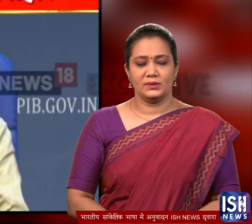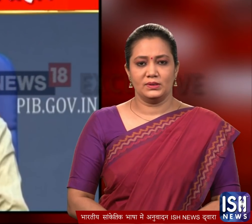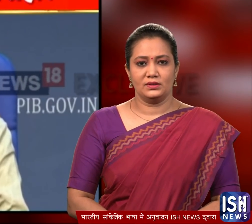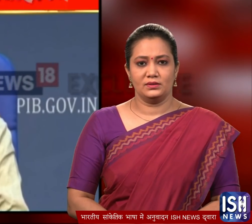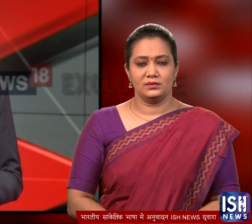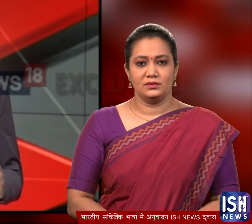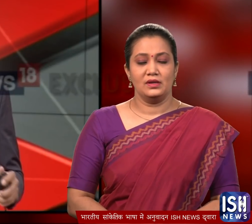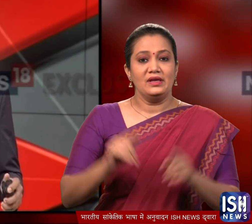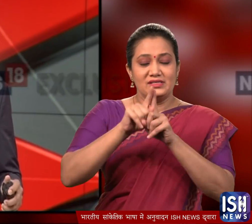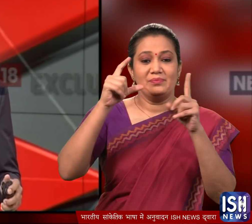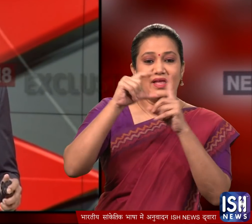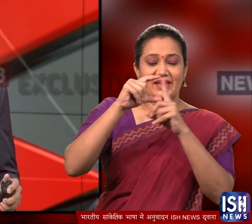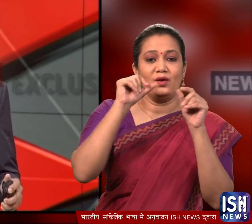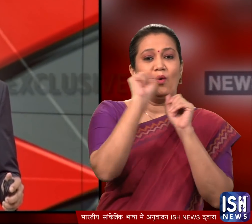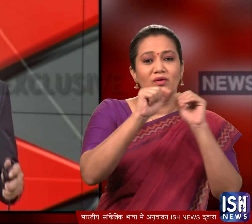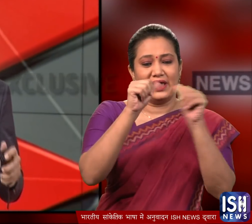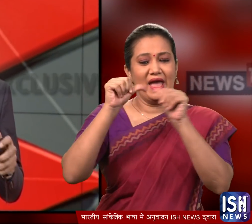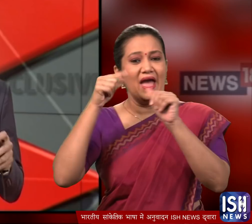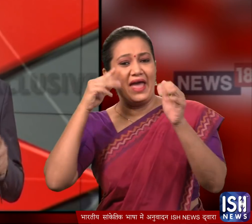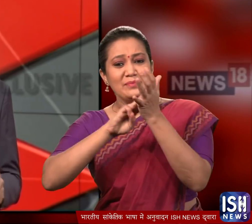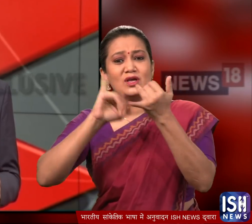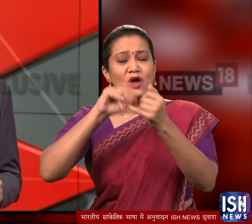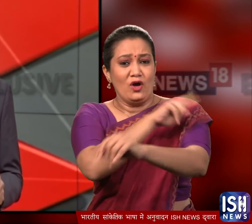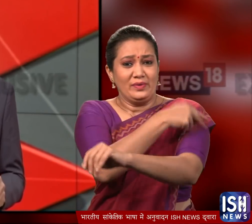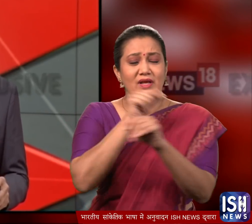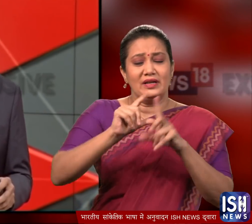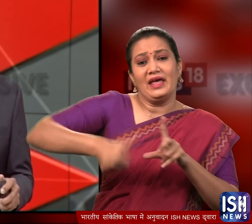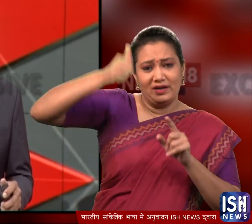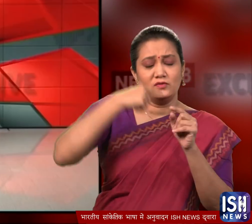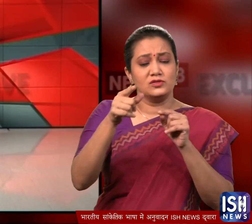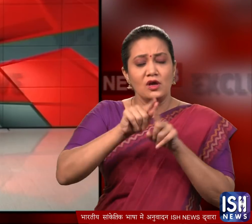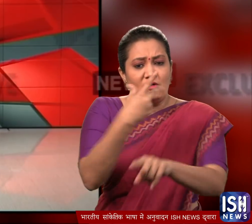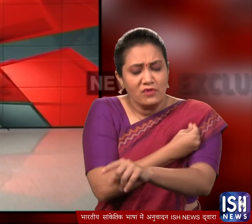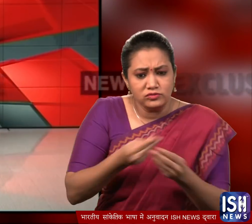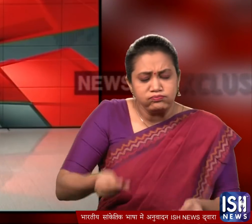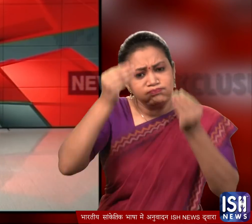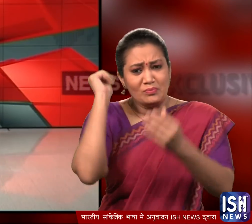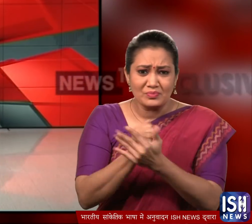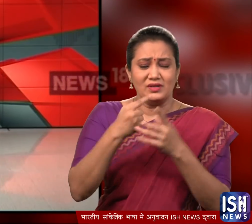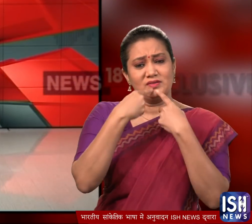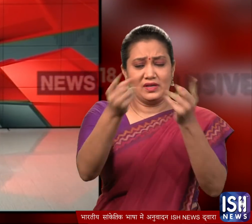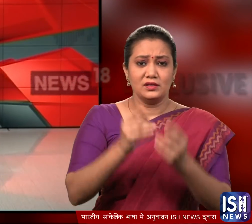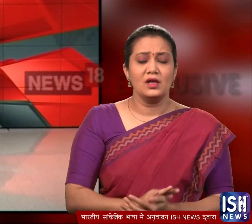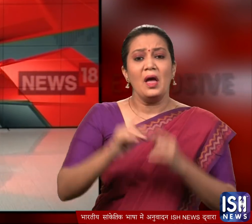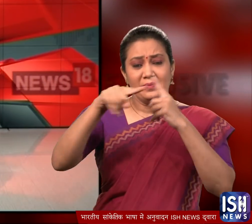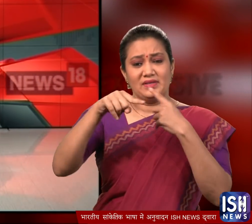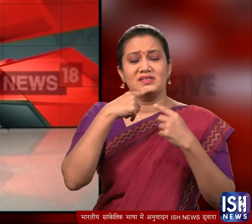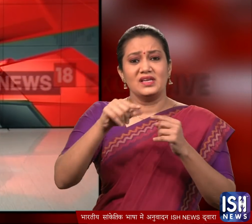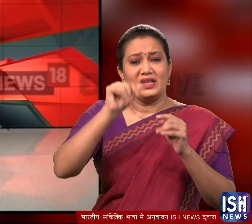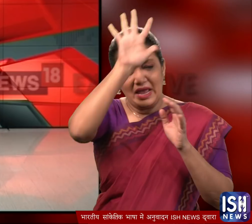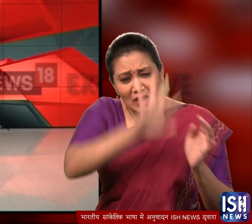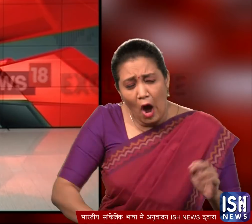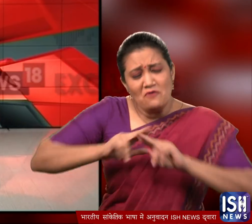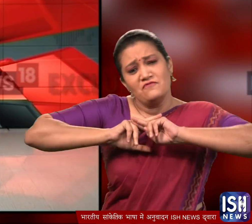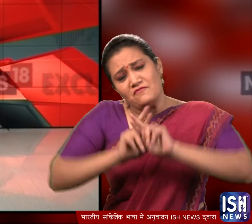होगा। इस बीच दिल्ली एम्स के डायरेक्टर रणदीप गुलेरिया ने भी वैक्सीन लगाने के अभियान में तेजी लाने पर जोर दिया। हालांकि उन्होंने यह दावा भी किया कि